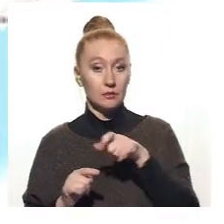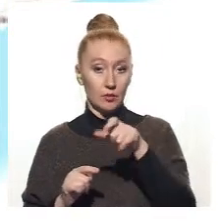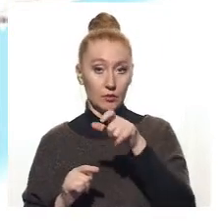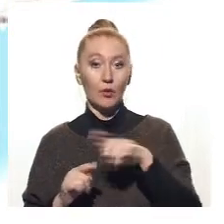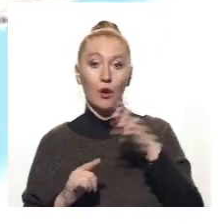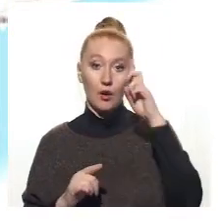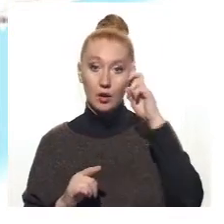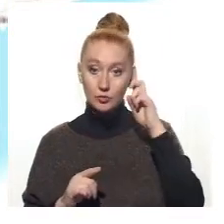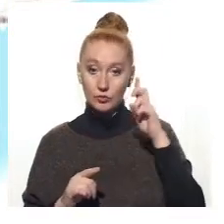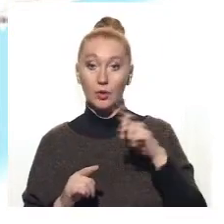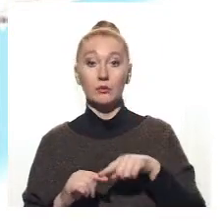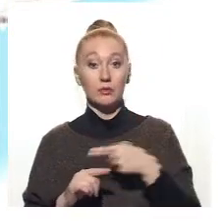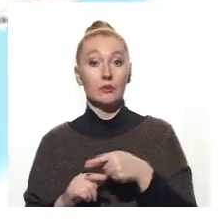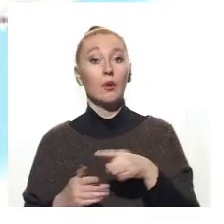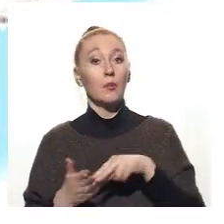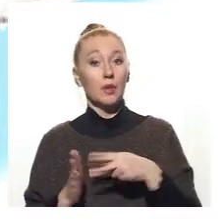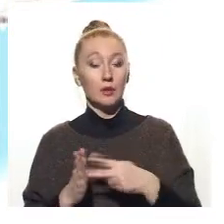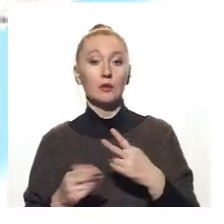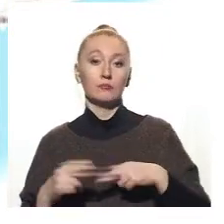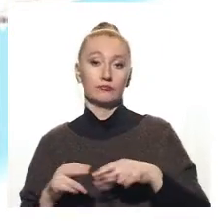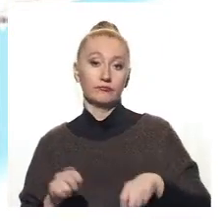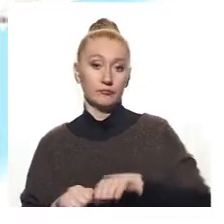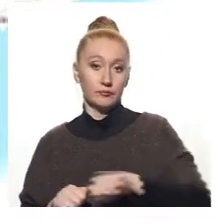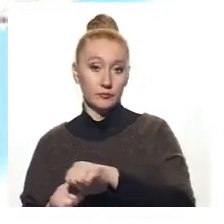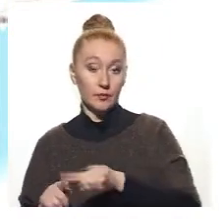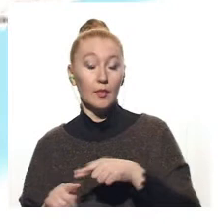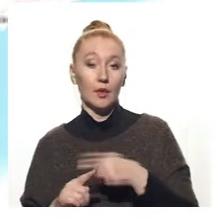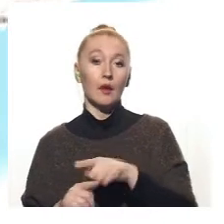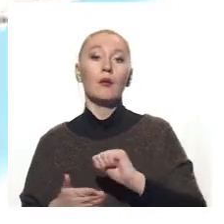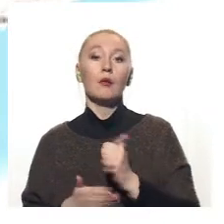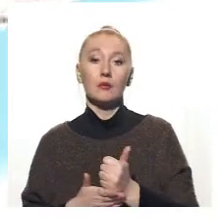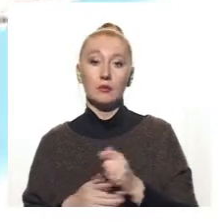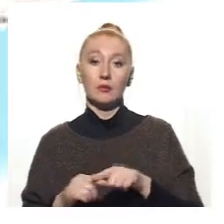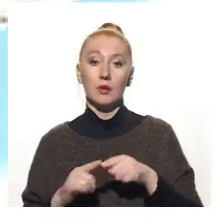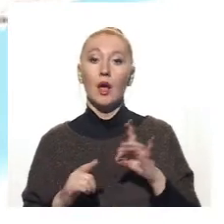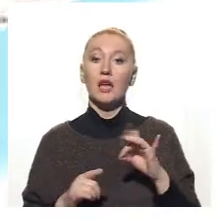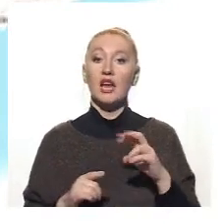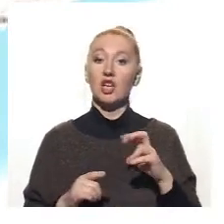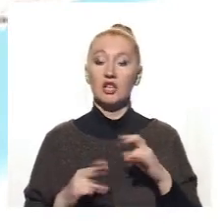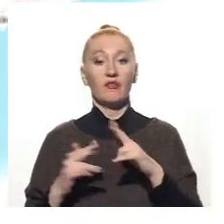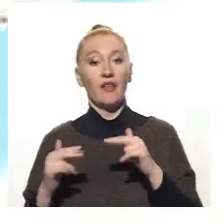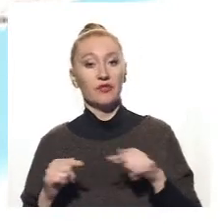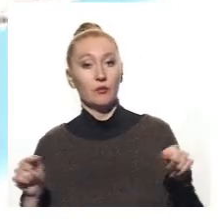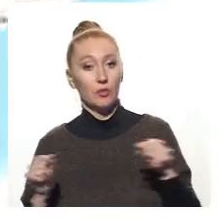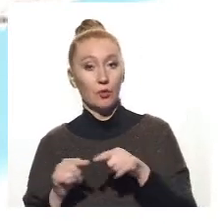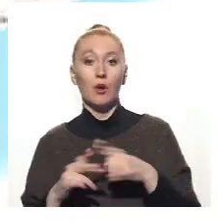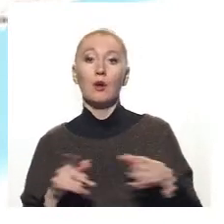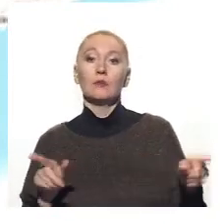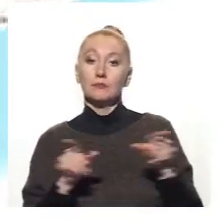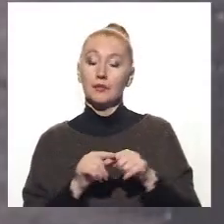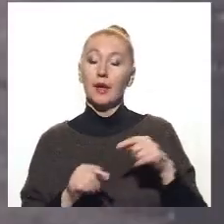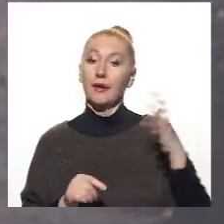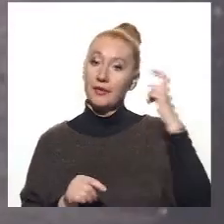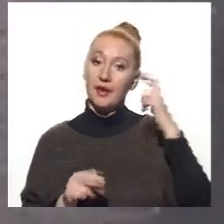доріг державного значення. Їх планують побудувати. Пріоритетною в уряді називають трасу Решетилівка-Дніпро, яка має з'єднати Київ та